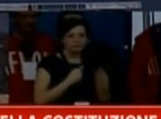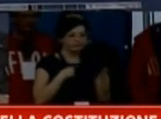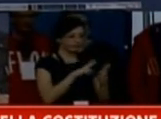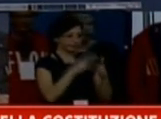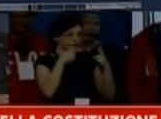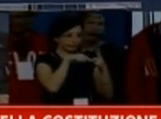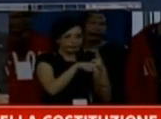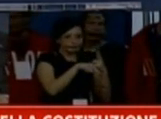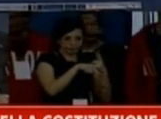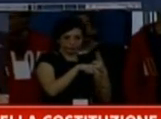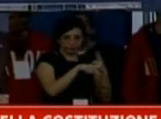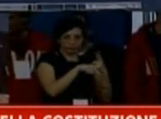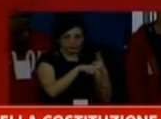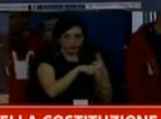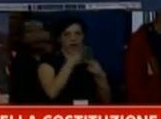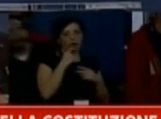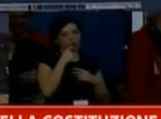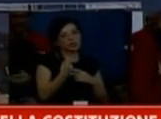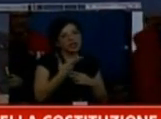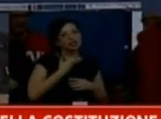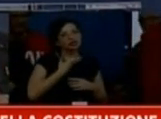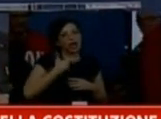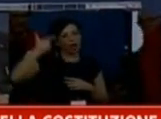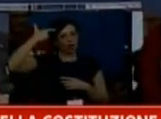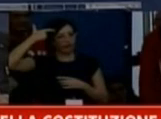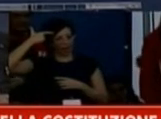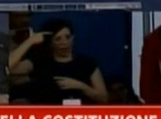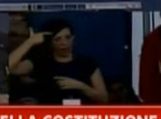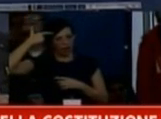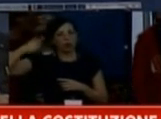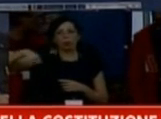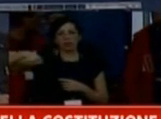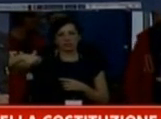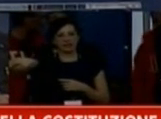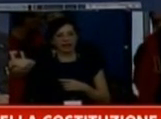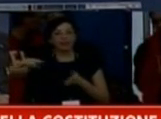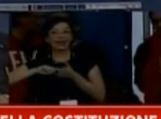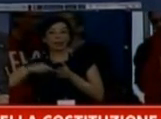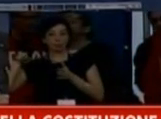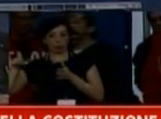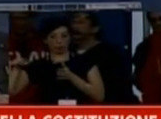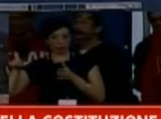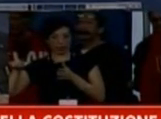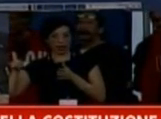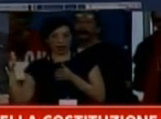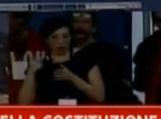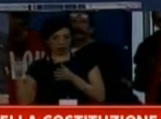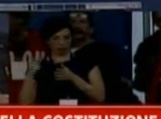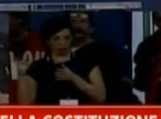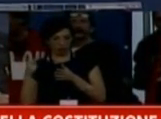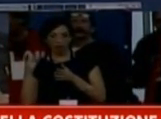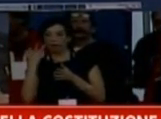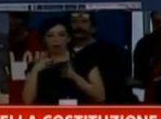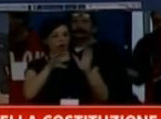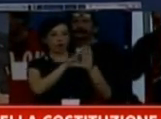grande macchina promossa dal governo e dal Presidente della Repubblica per cambiare la